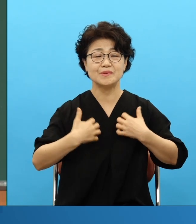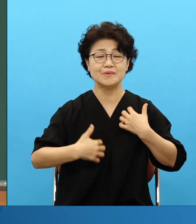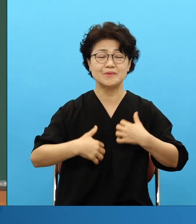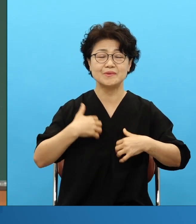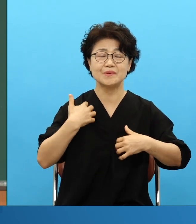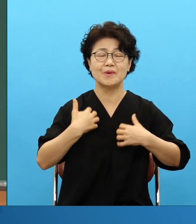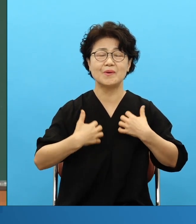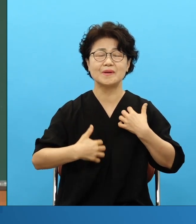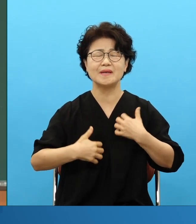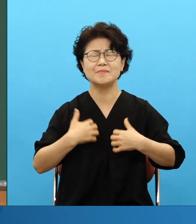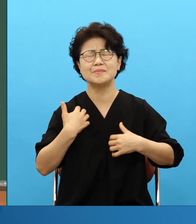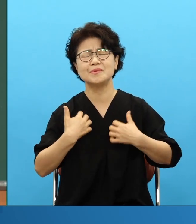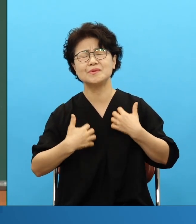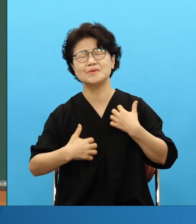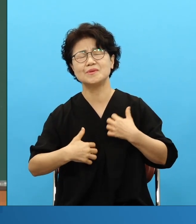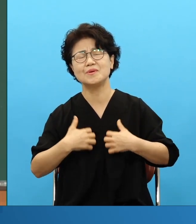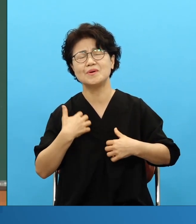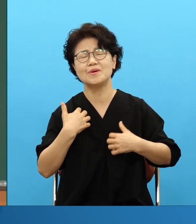기쁘고